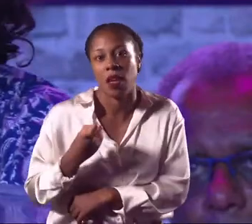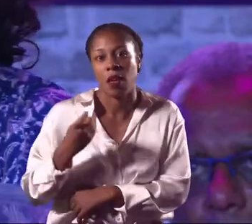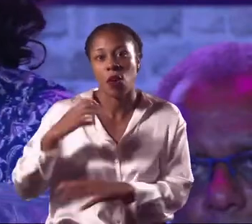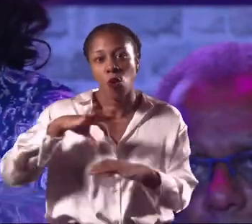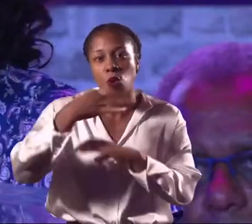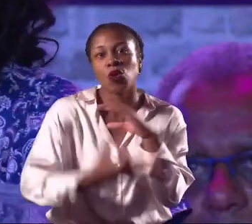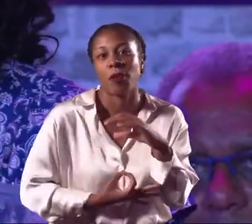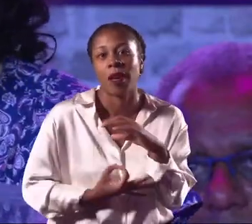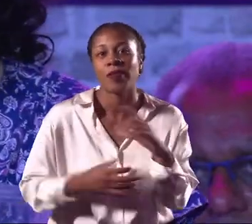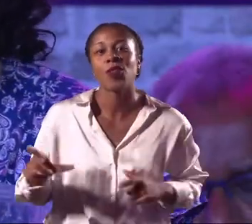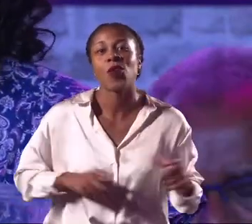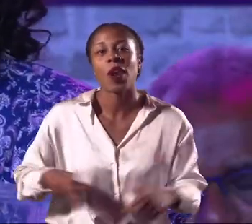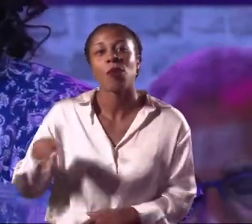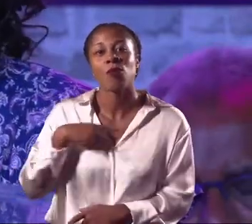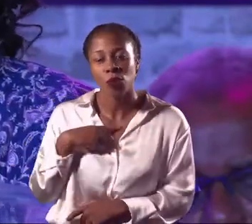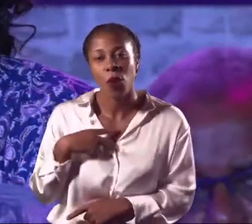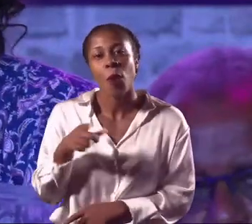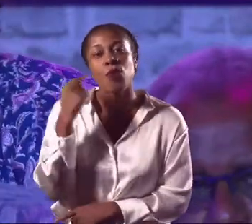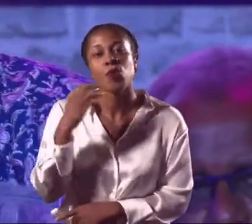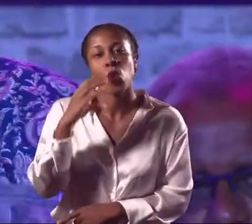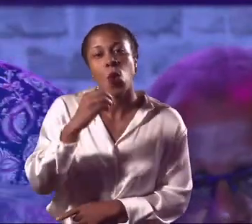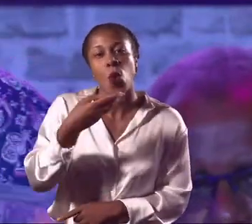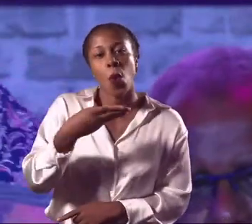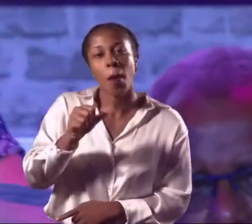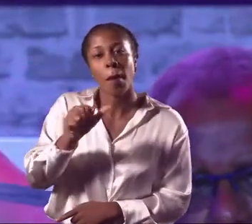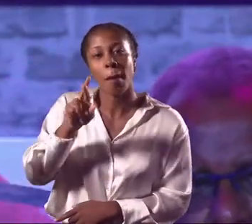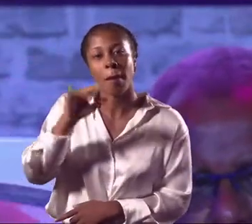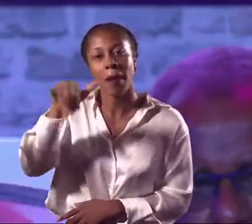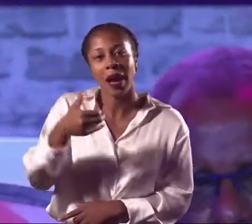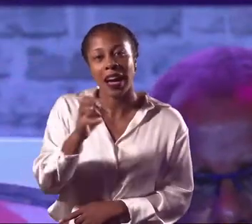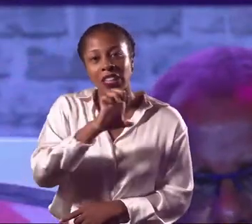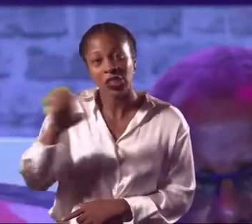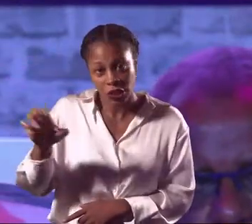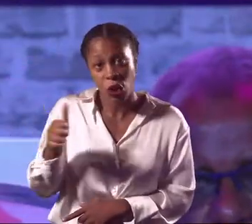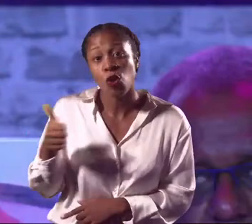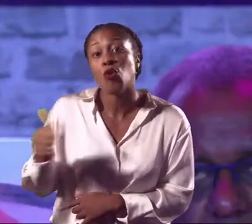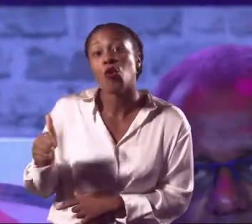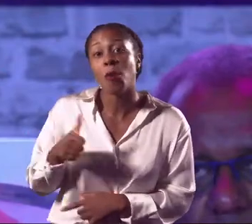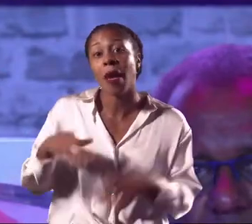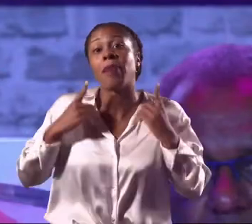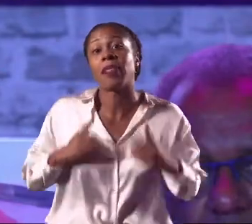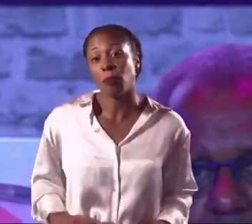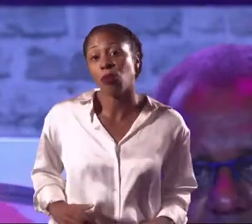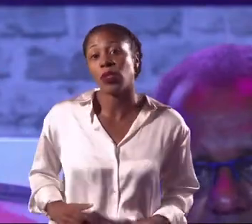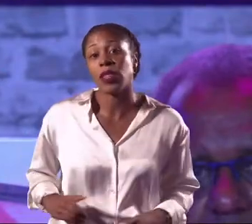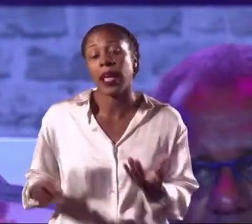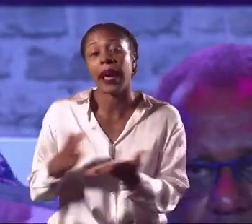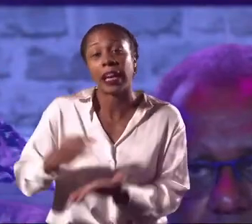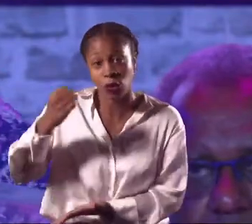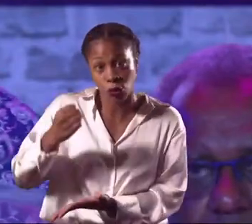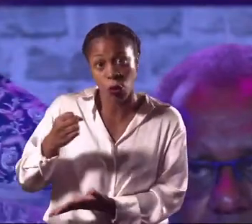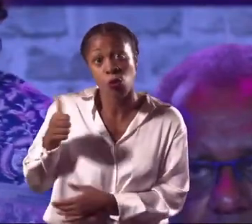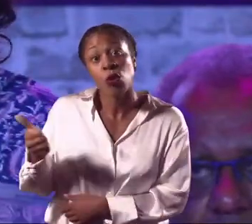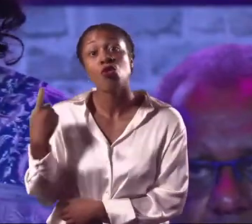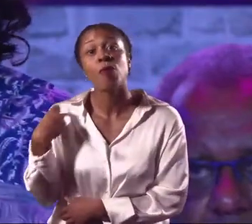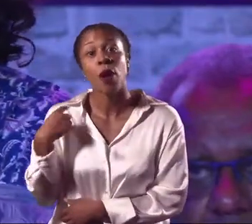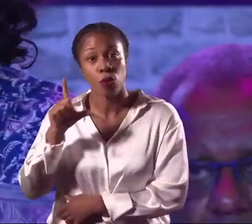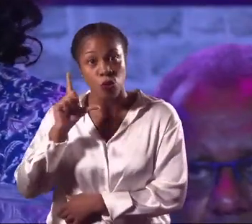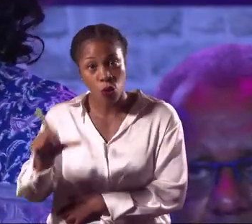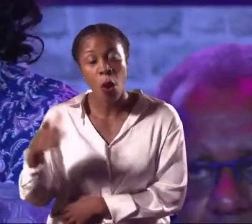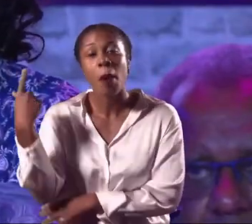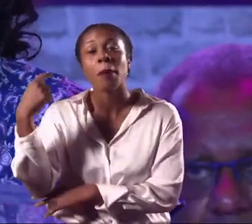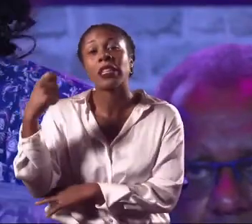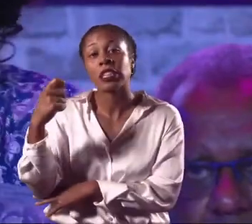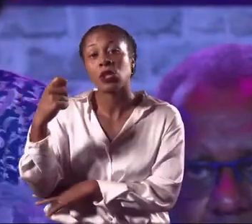savoir mon collègue Younous Omarjee, député de La Réunion, qui est numéro 2 sur la liste, président de la commission du